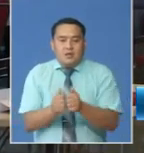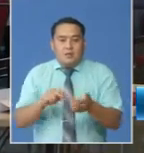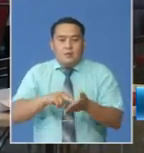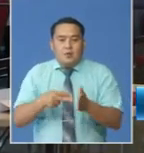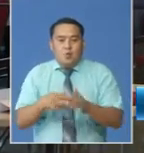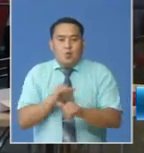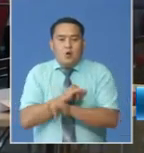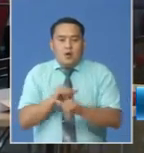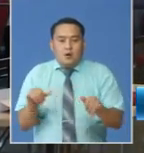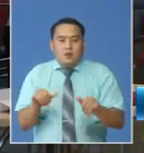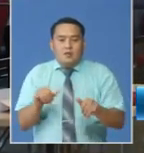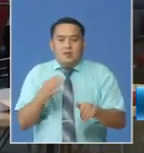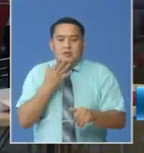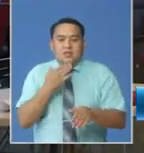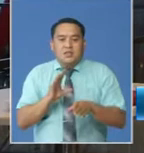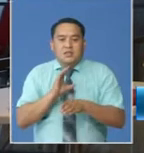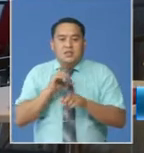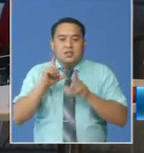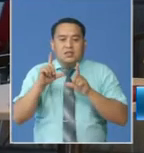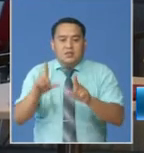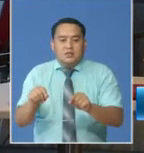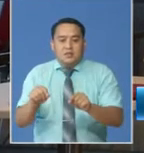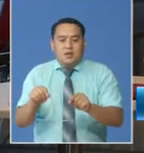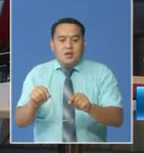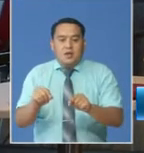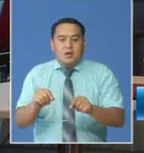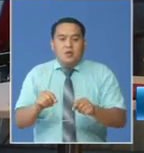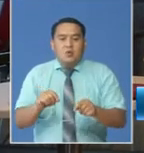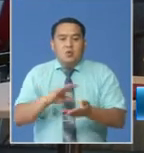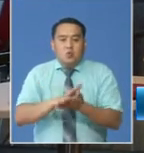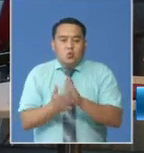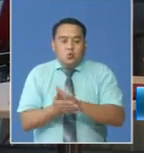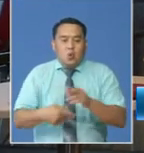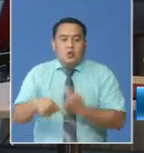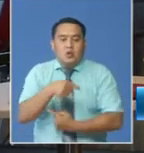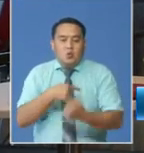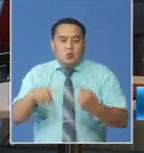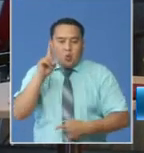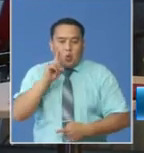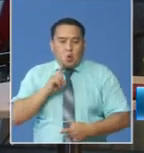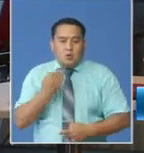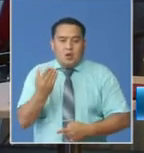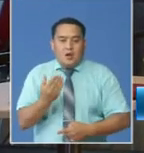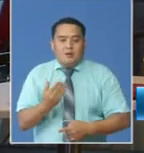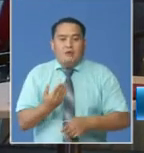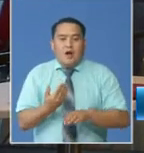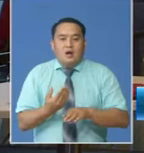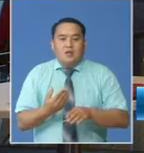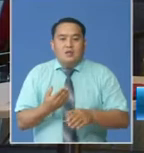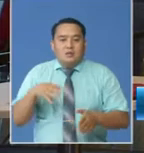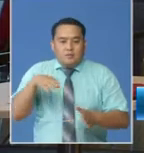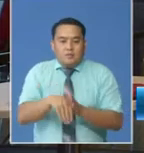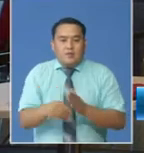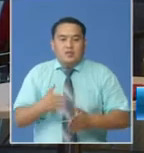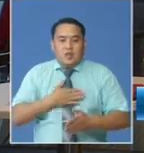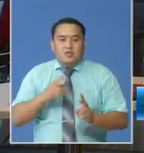планах расширение и выход на экспорт, потому что здесь строить бизнес комфортно, и мы намерены использовать ваш индустриальный потенциал для размещения